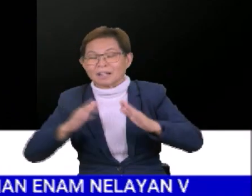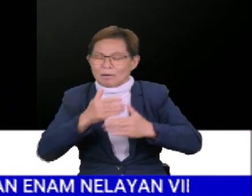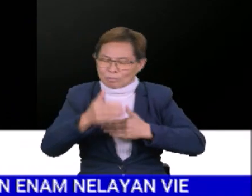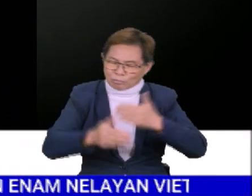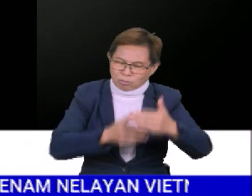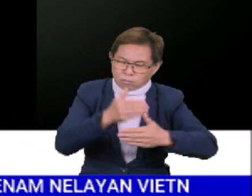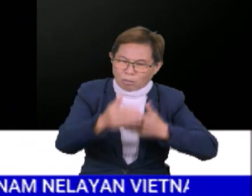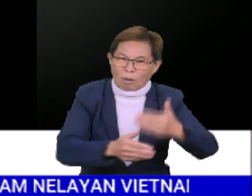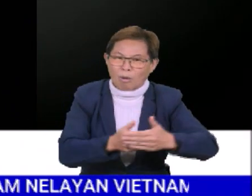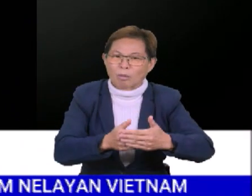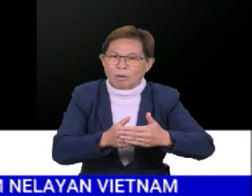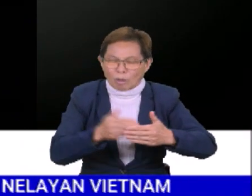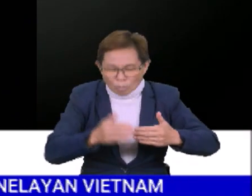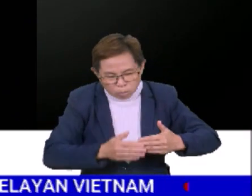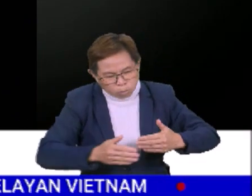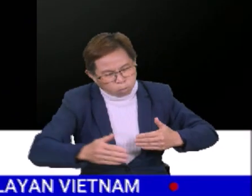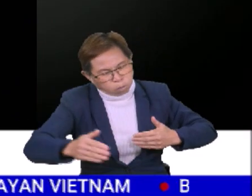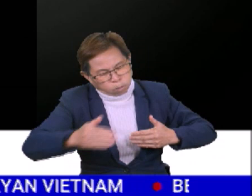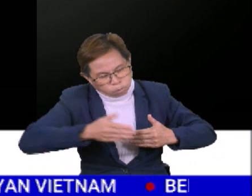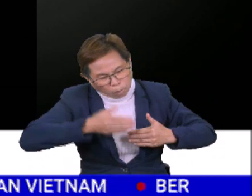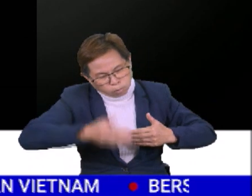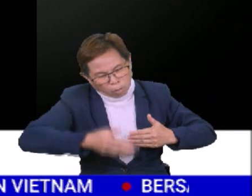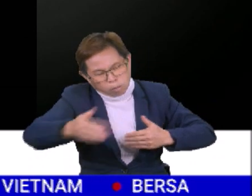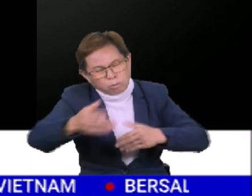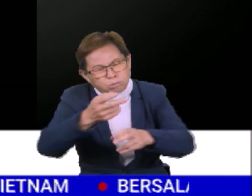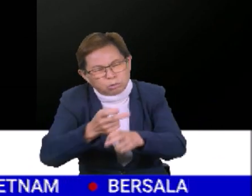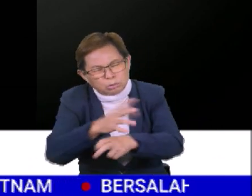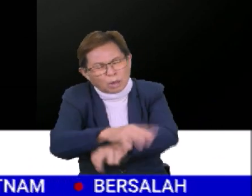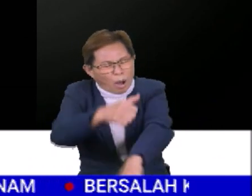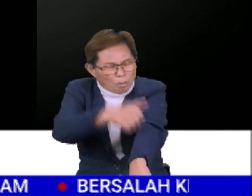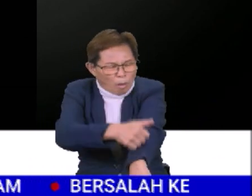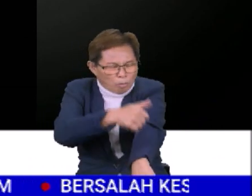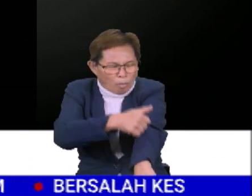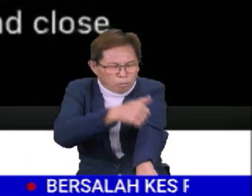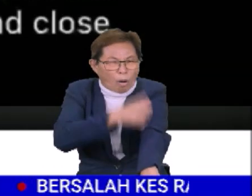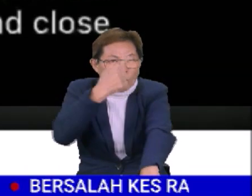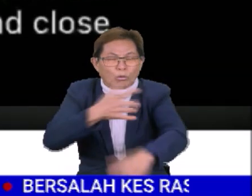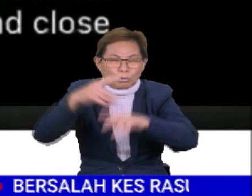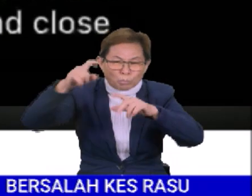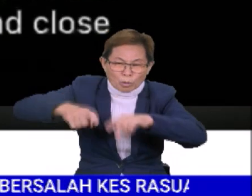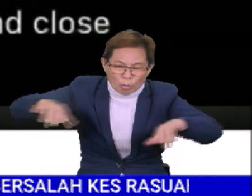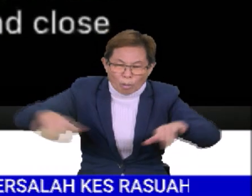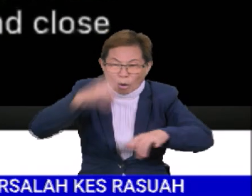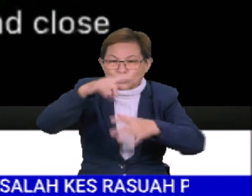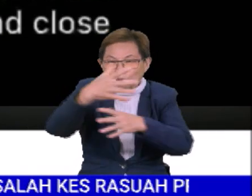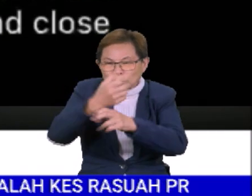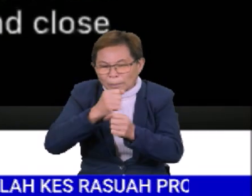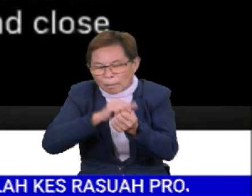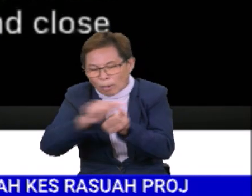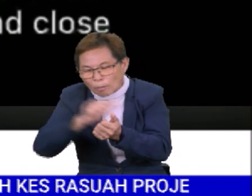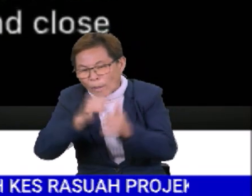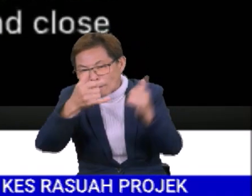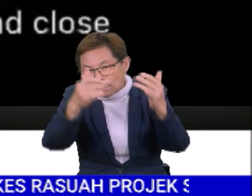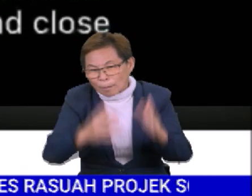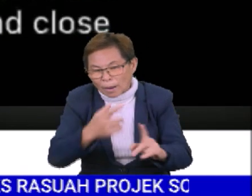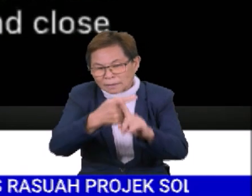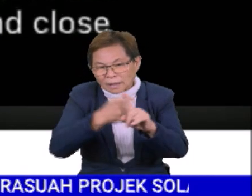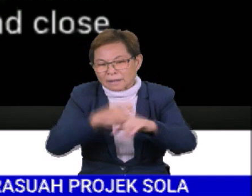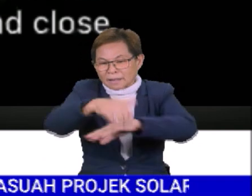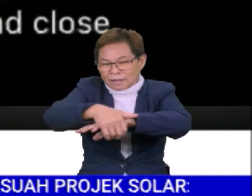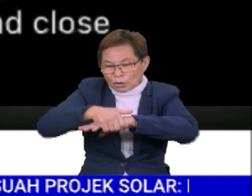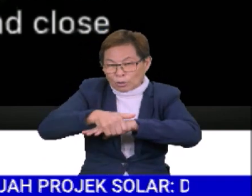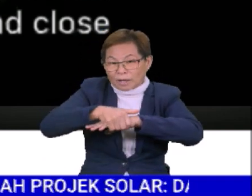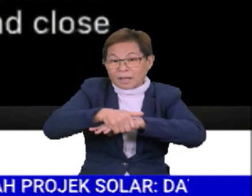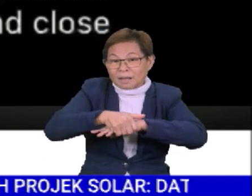prosesnya merupakan perjalanan yang sukar dengan pengorbanan yang perlu dibuat untuk mendapat kelulusan pemain kelahiran Hades feel